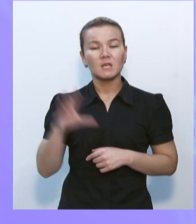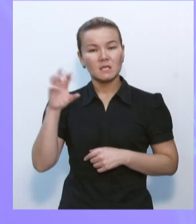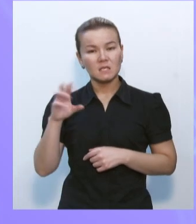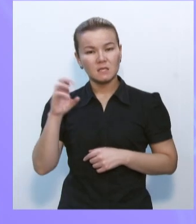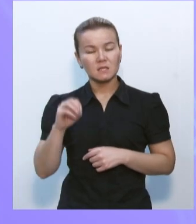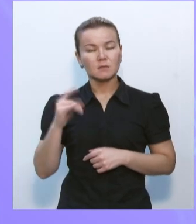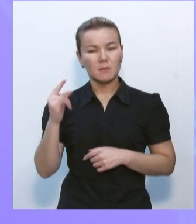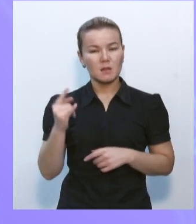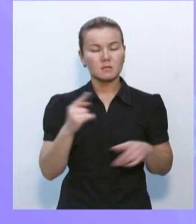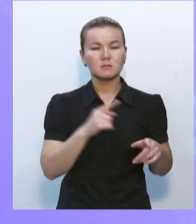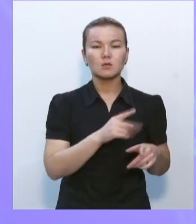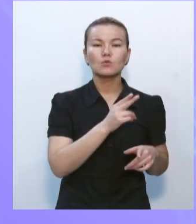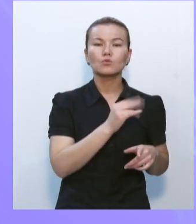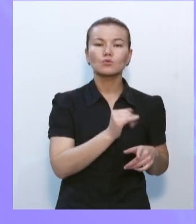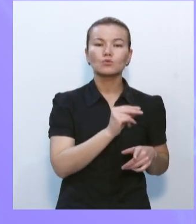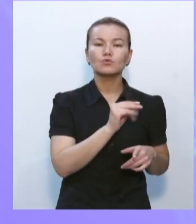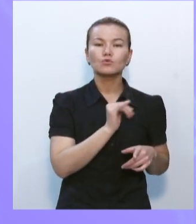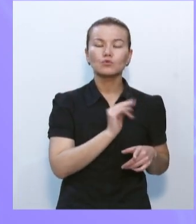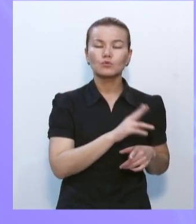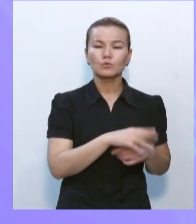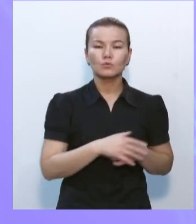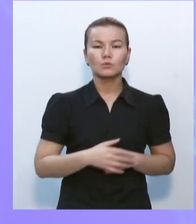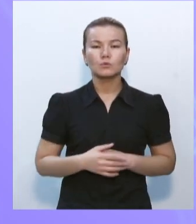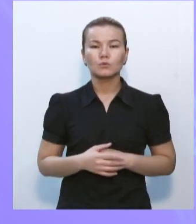Иттин баласы күчүк.